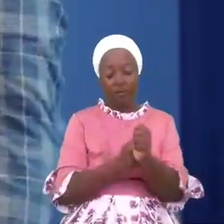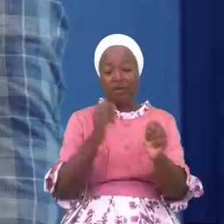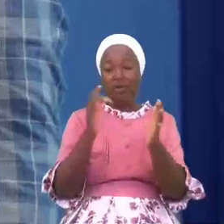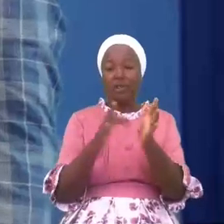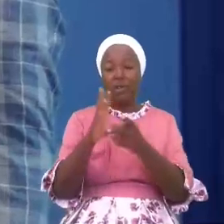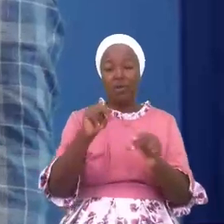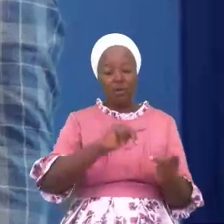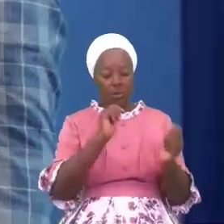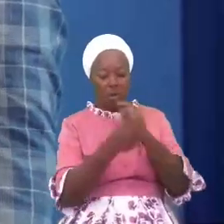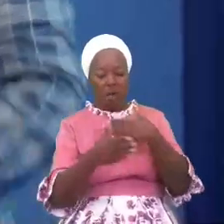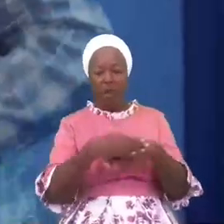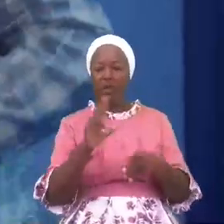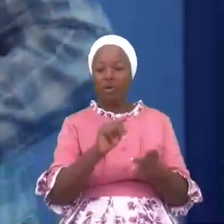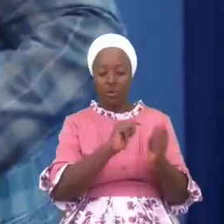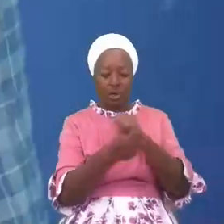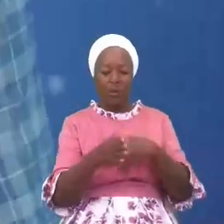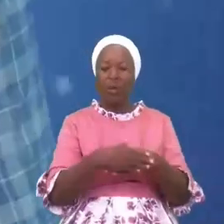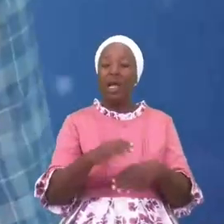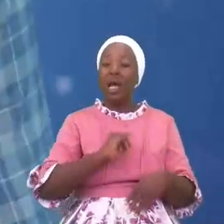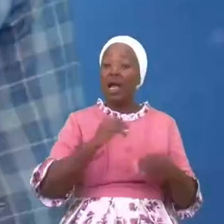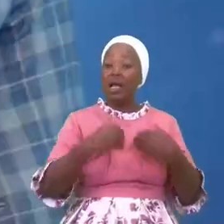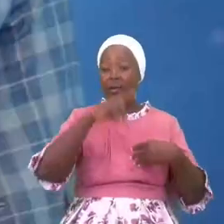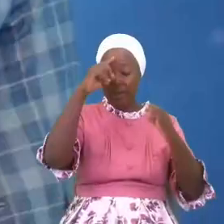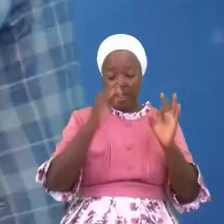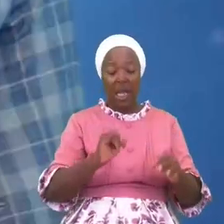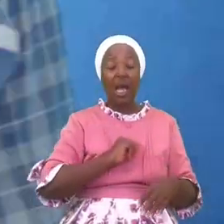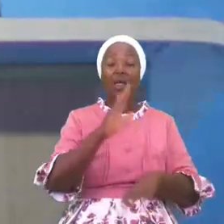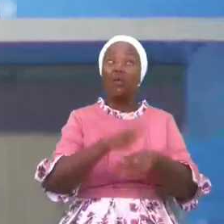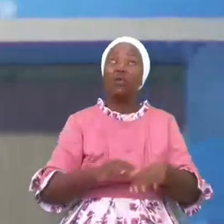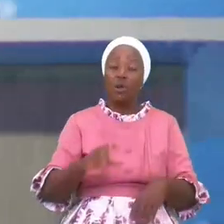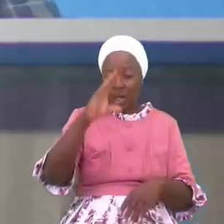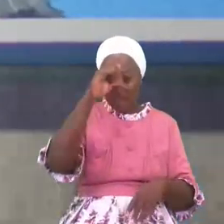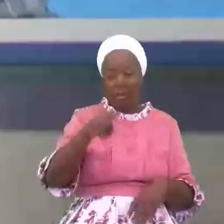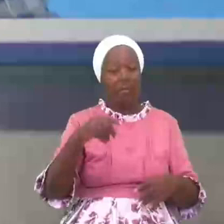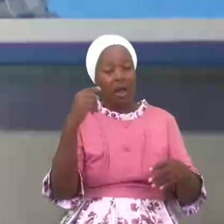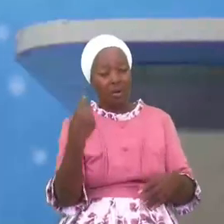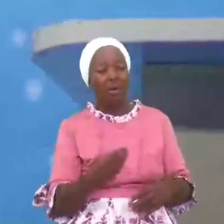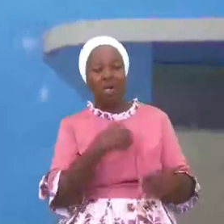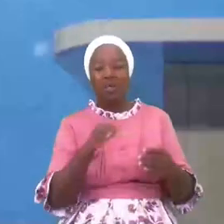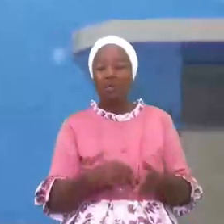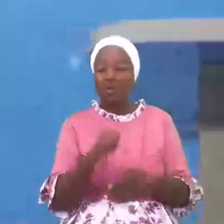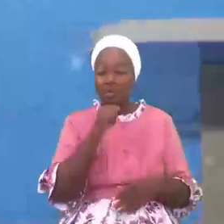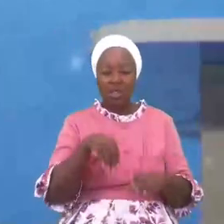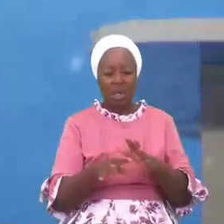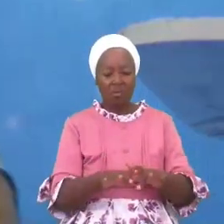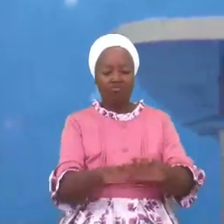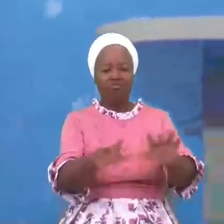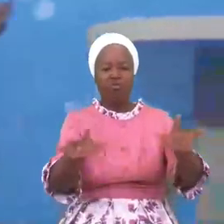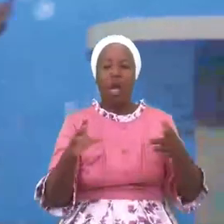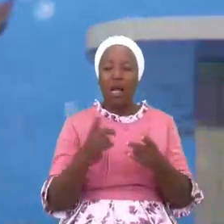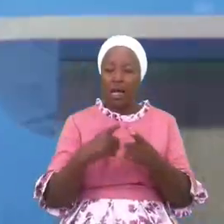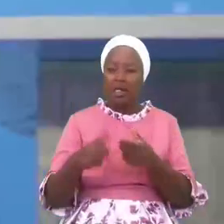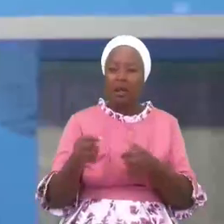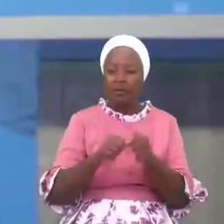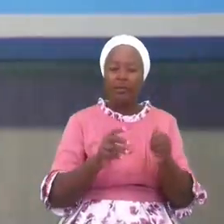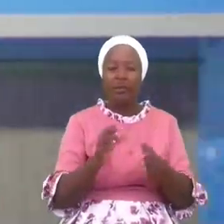pas de retour. J'ai décidé, je l'ai appelé, lui seul. Ce n'était pas comme dans une foule. Et tout le monde